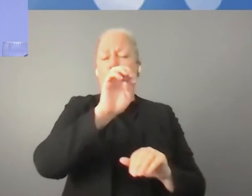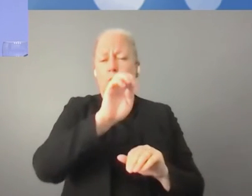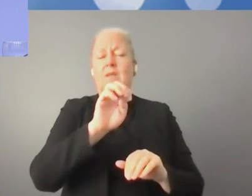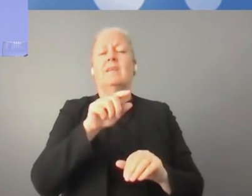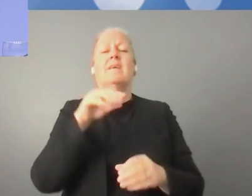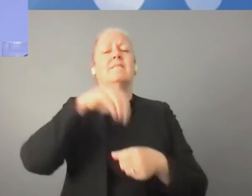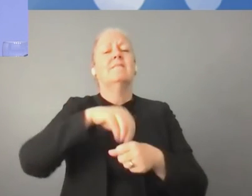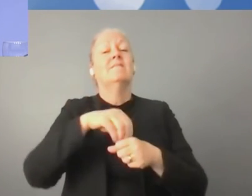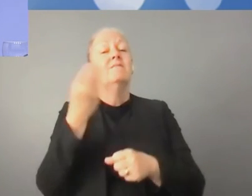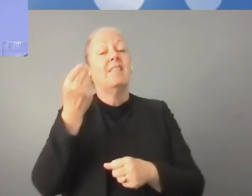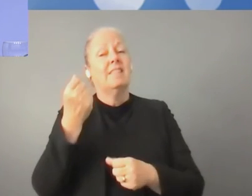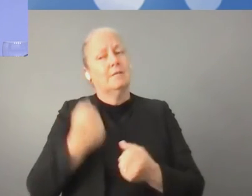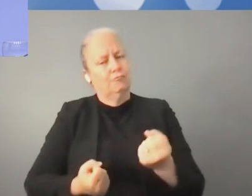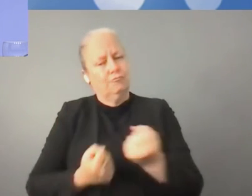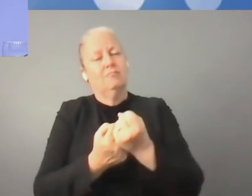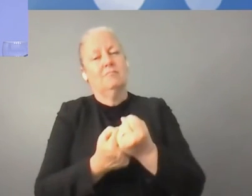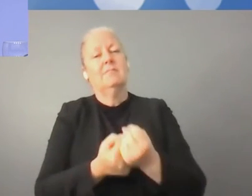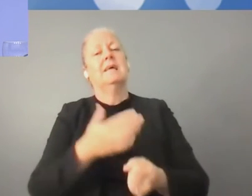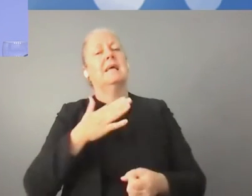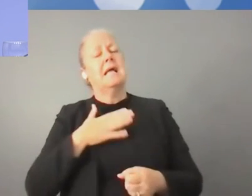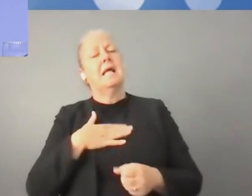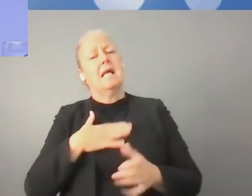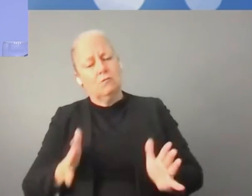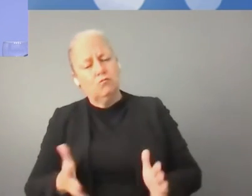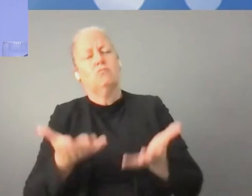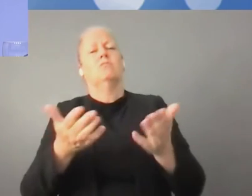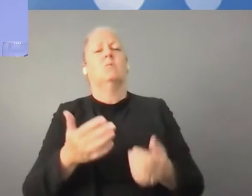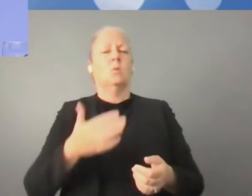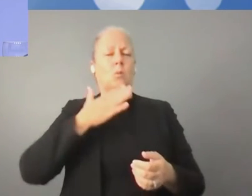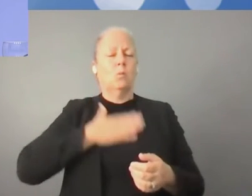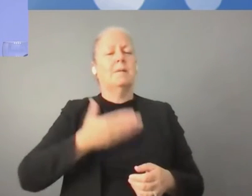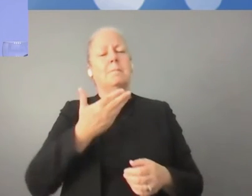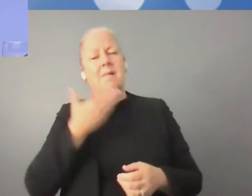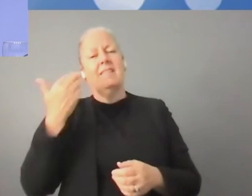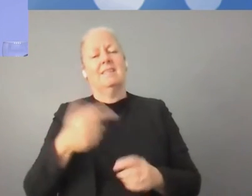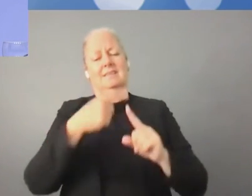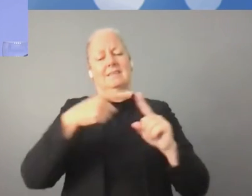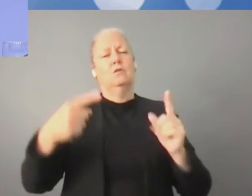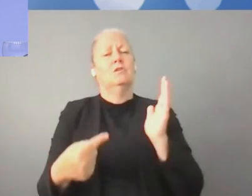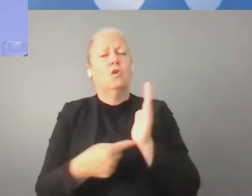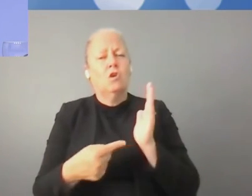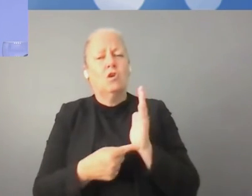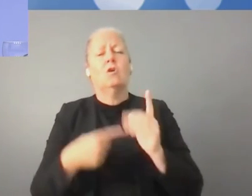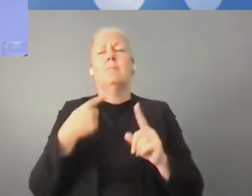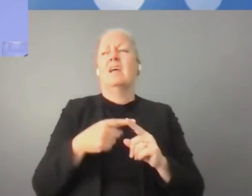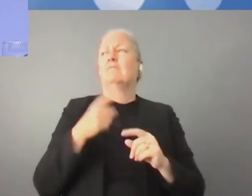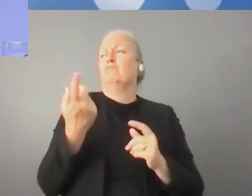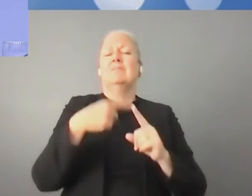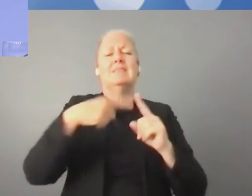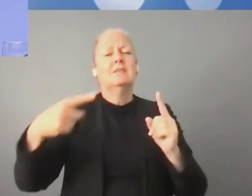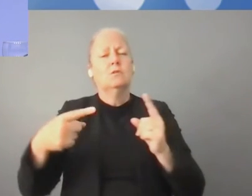крупнейшими, важнейшими технологическими компаниями. В 2020 году мы